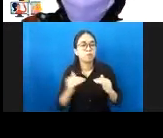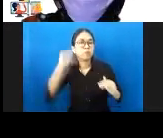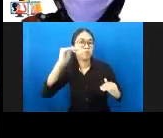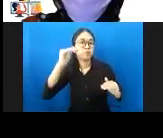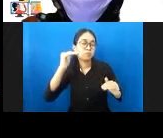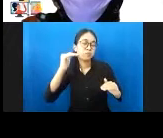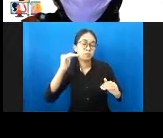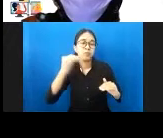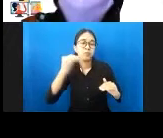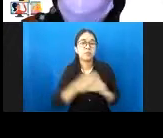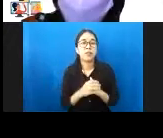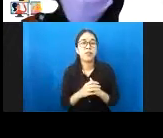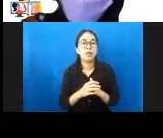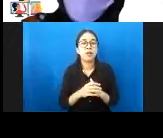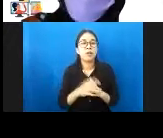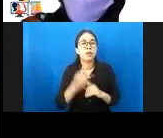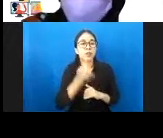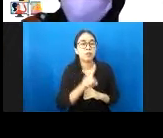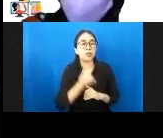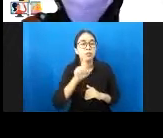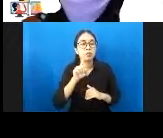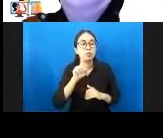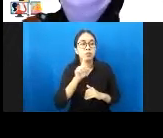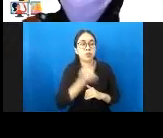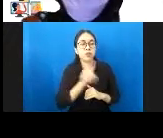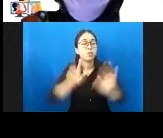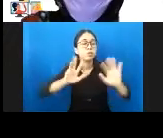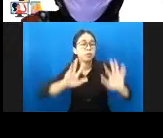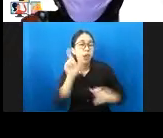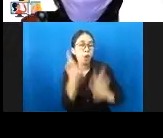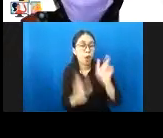lipat menjadi 119 orang yang sudah